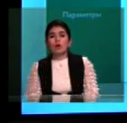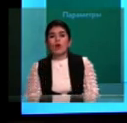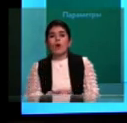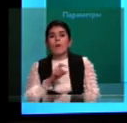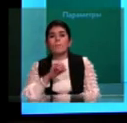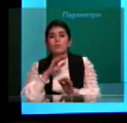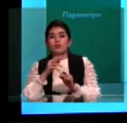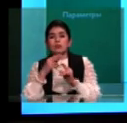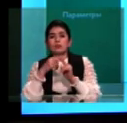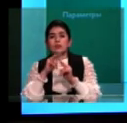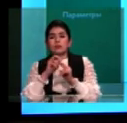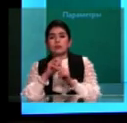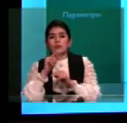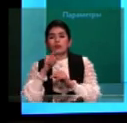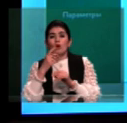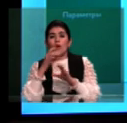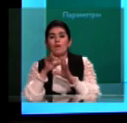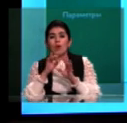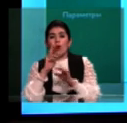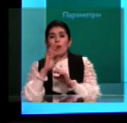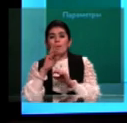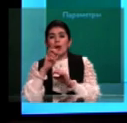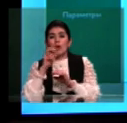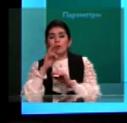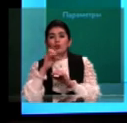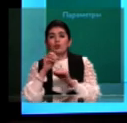после этого выбрать команду